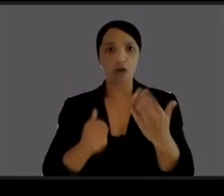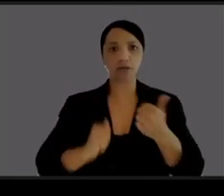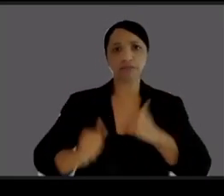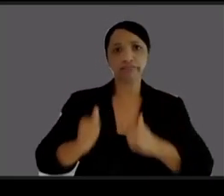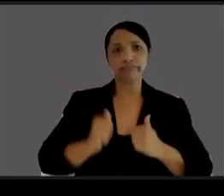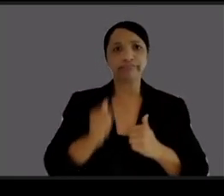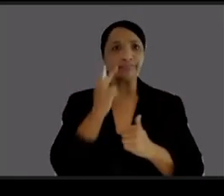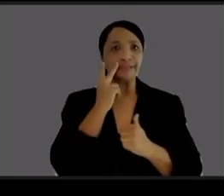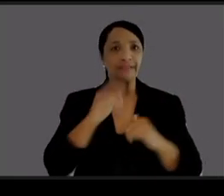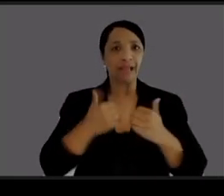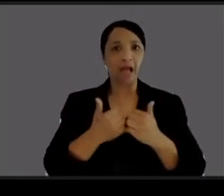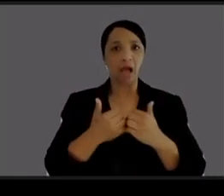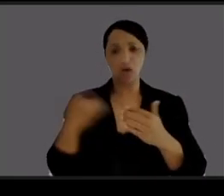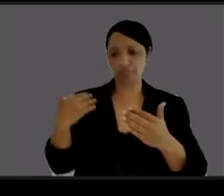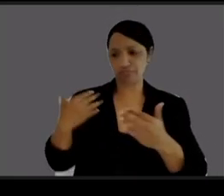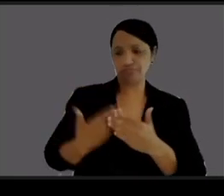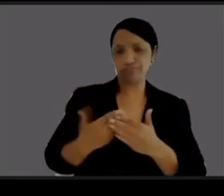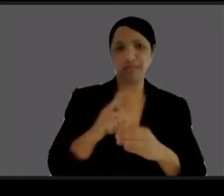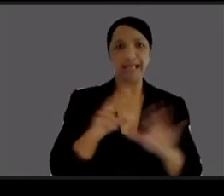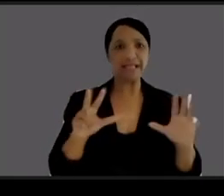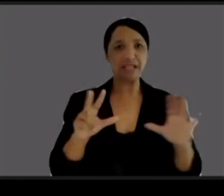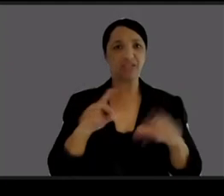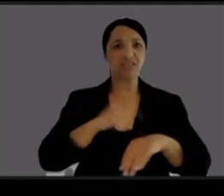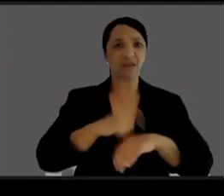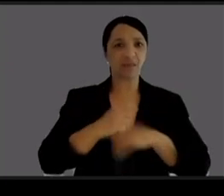الياباني قديم